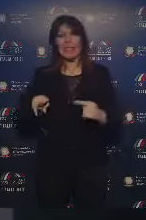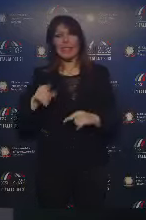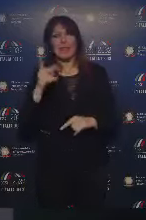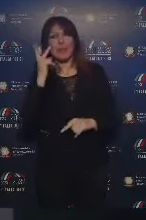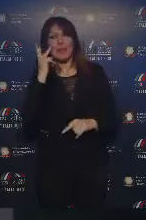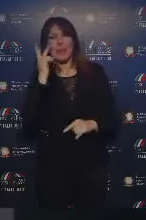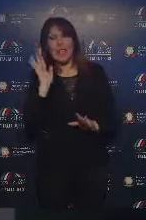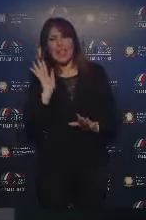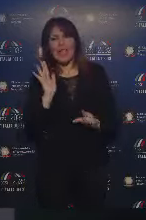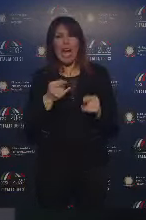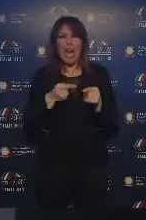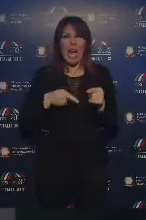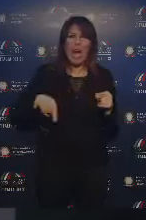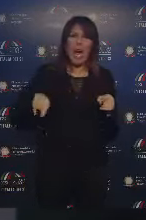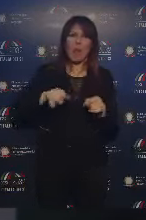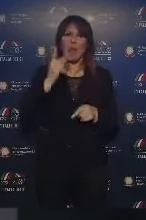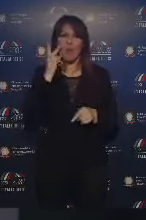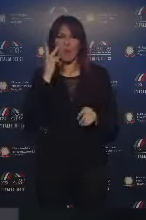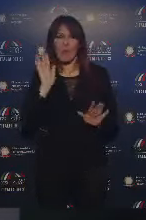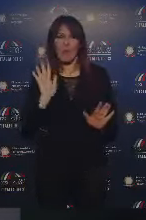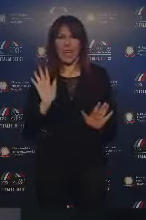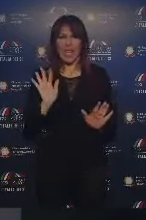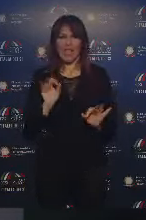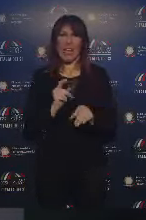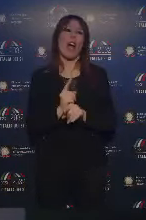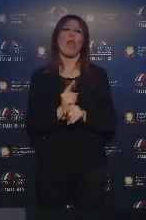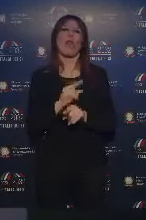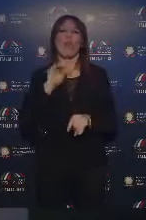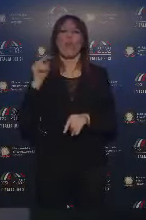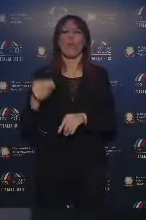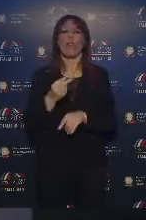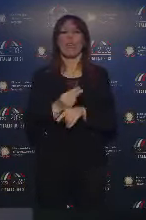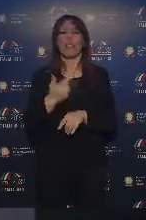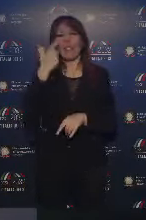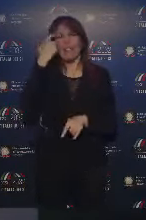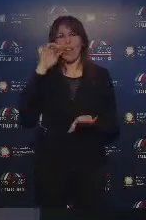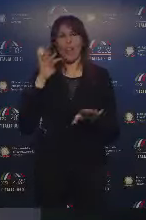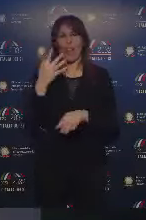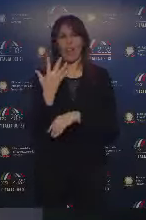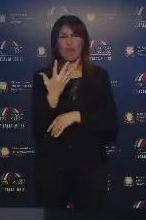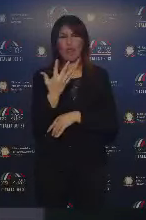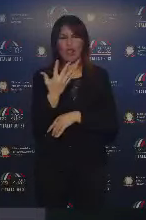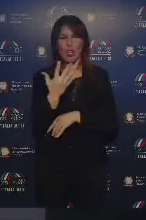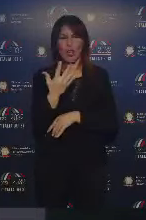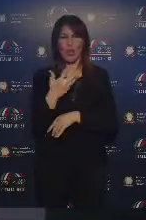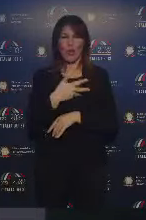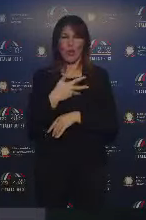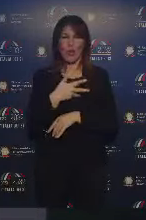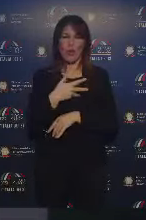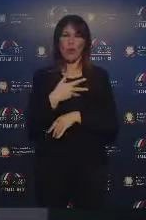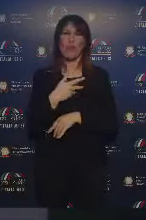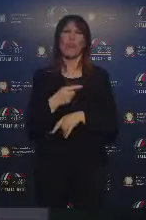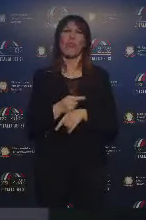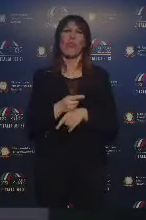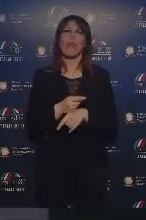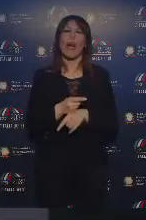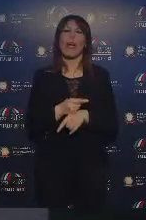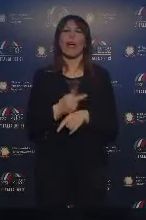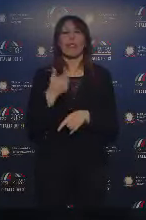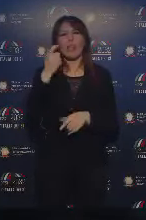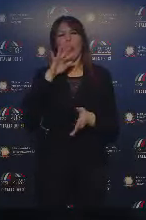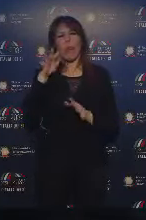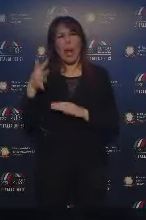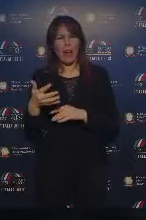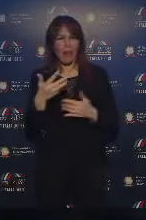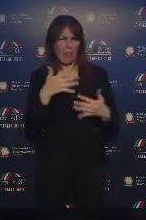rotondi da tutti i punti di vista dalla statale 95 è un'altra statale la 18 perché qua